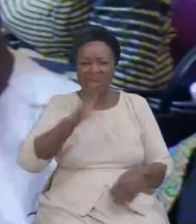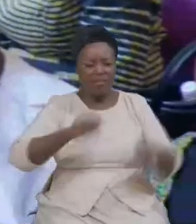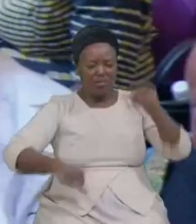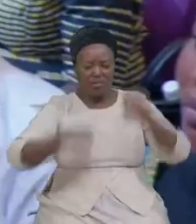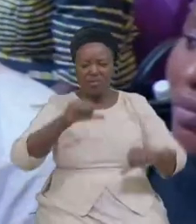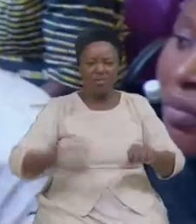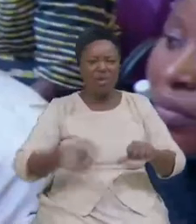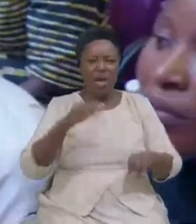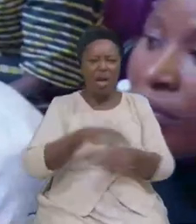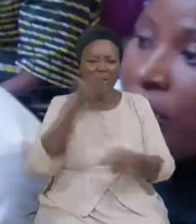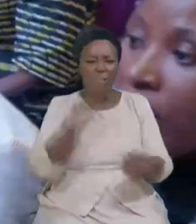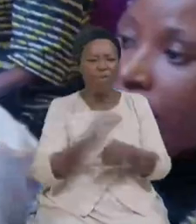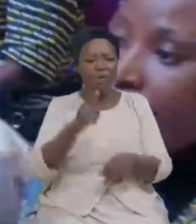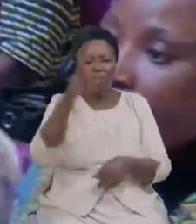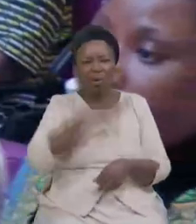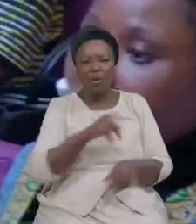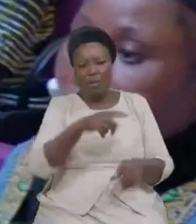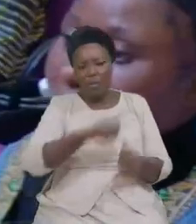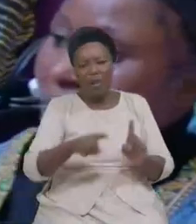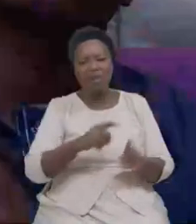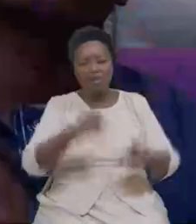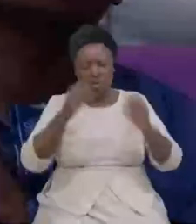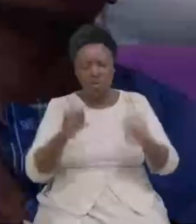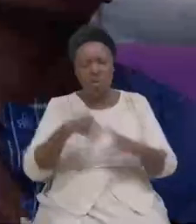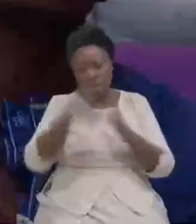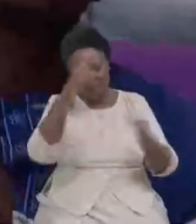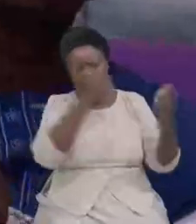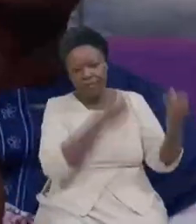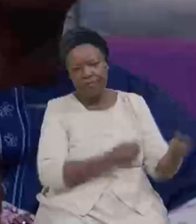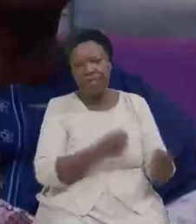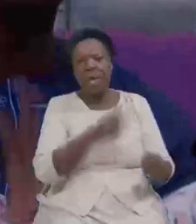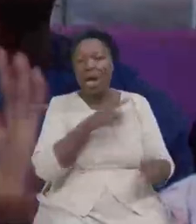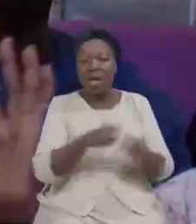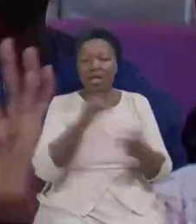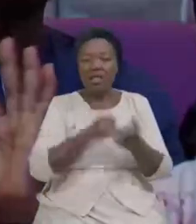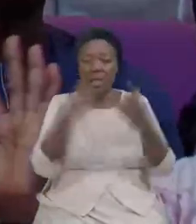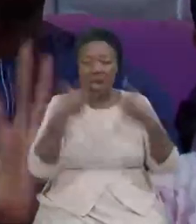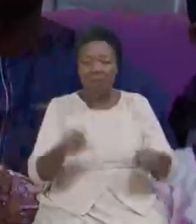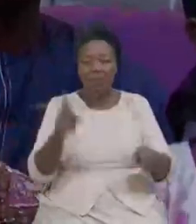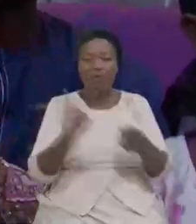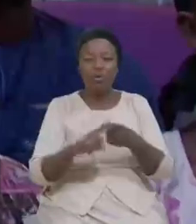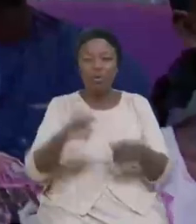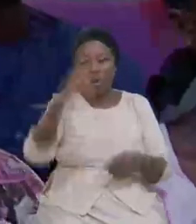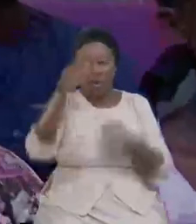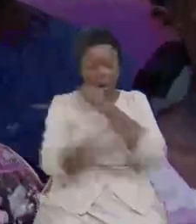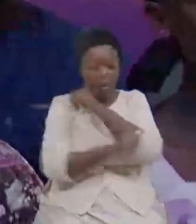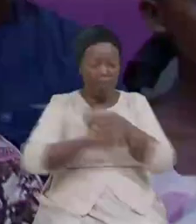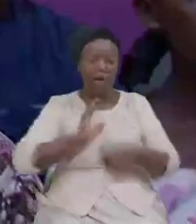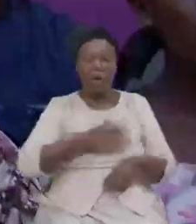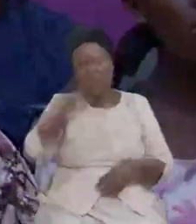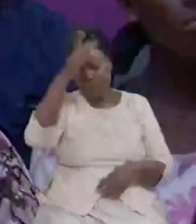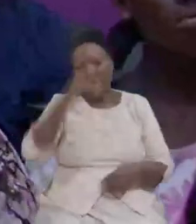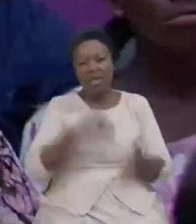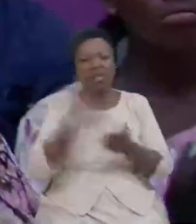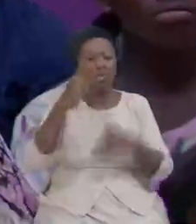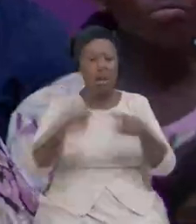foi. Et si ça a pu arriver à Abraham, ça va t'arriver. Ce n'était pas comme ça avant. Quand